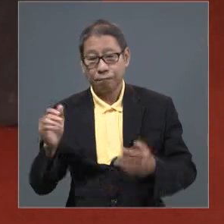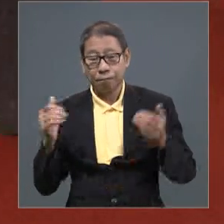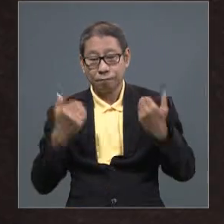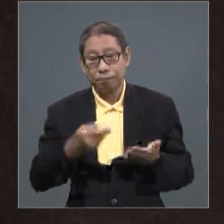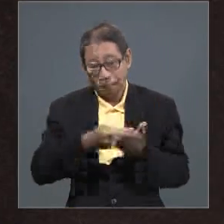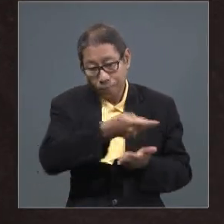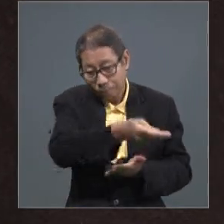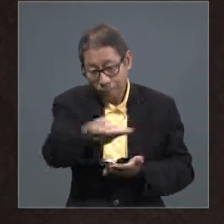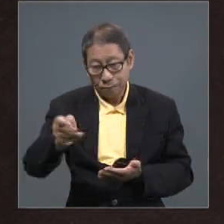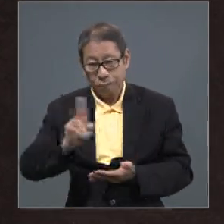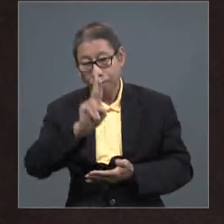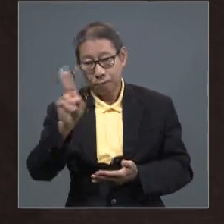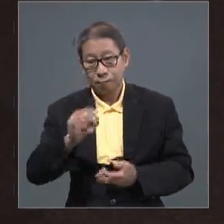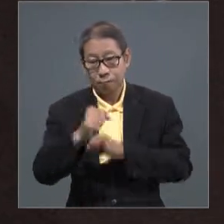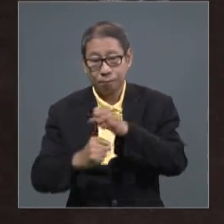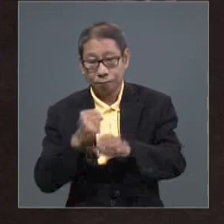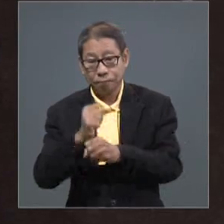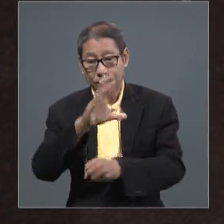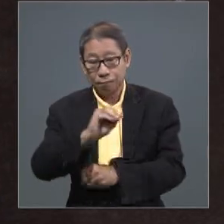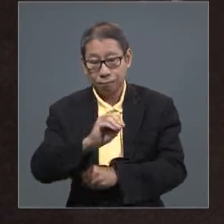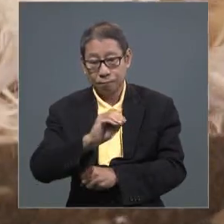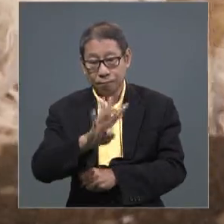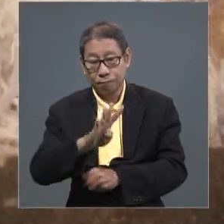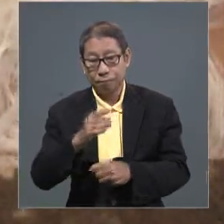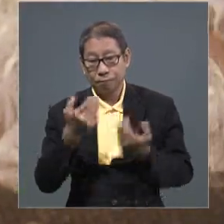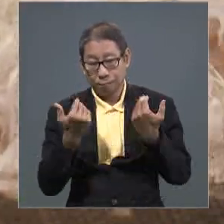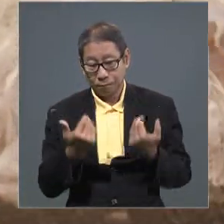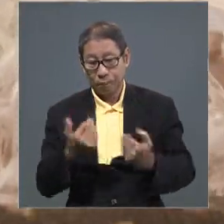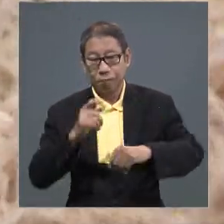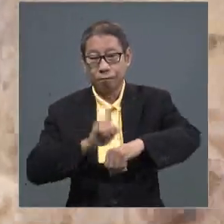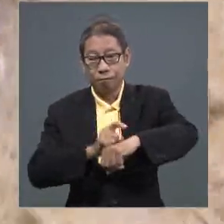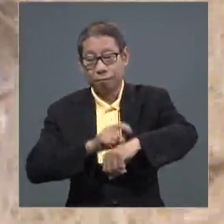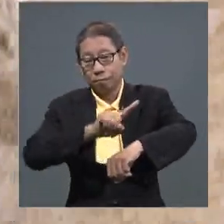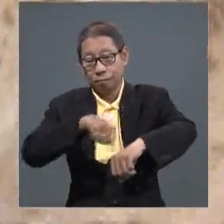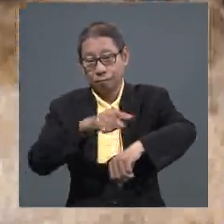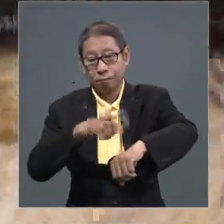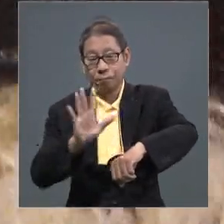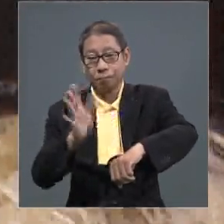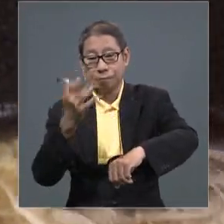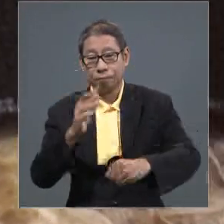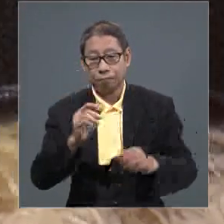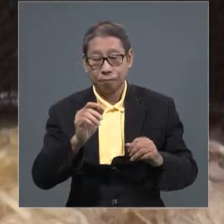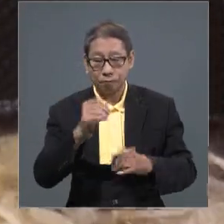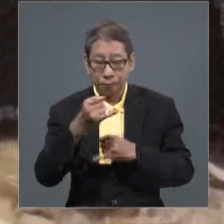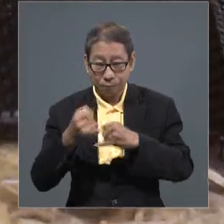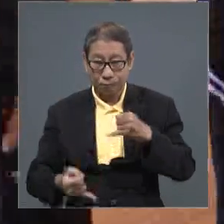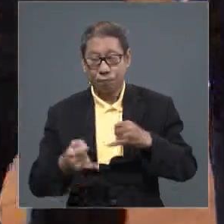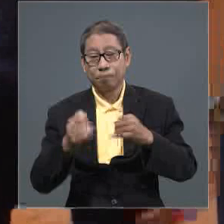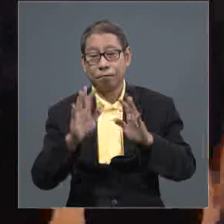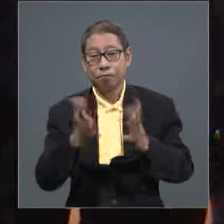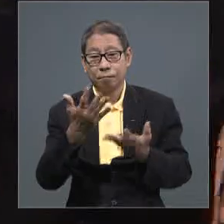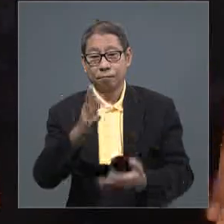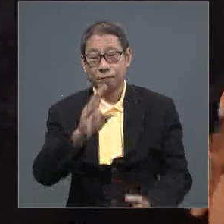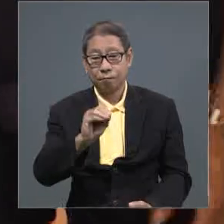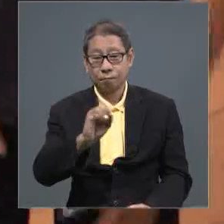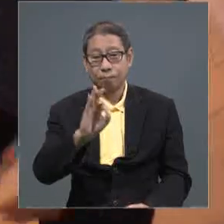จ่ายให้ใช้ในปี2554แต่หมดอายุการใช้งานแล้วตั้งแต่ปี2559นั่นเองคือหมายความว่าตอนนี้ไม่ได้น